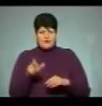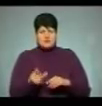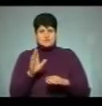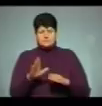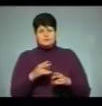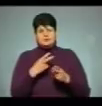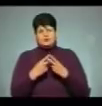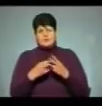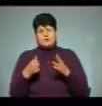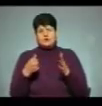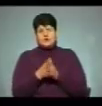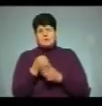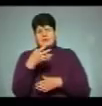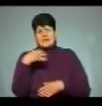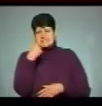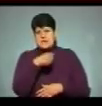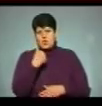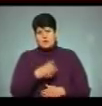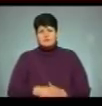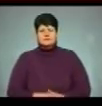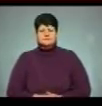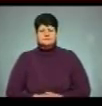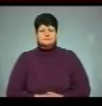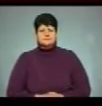до 15 років.